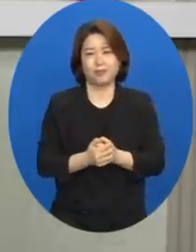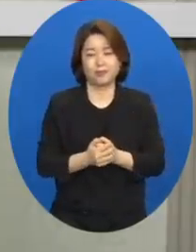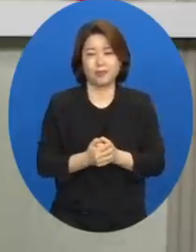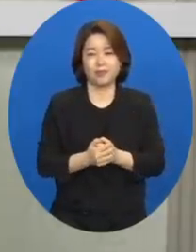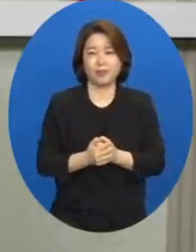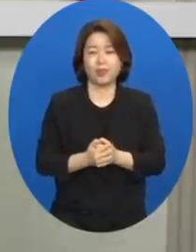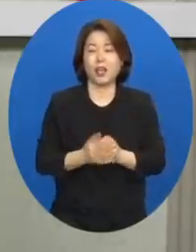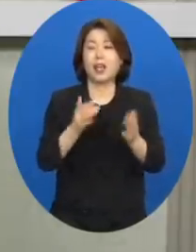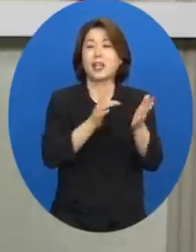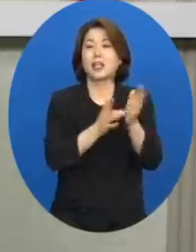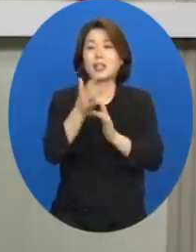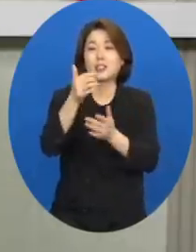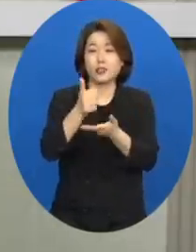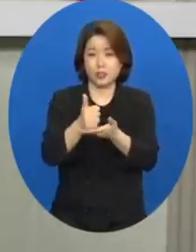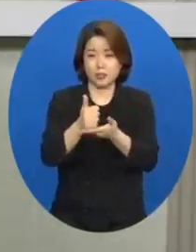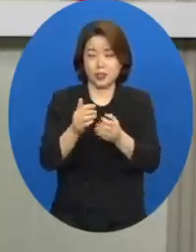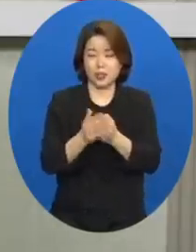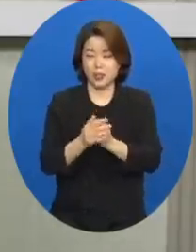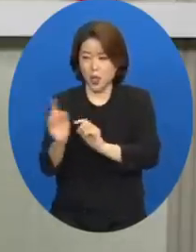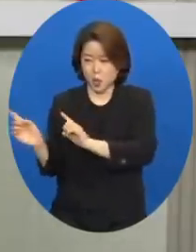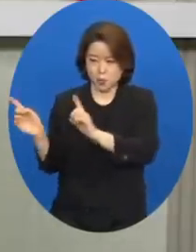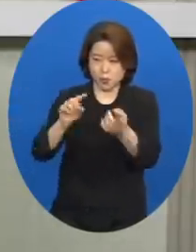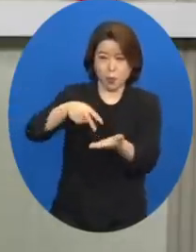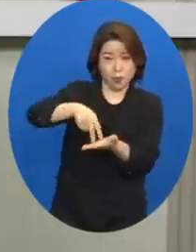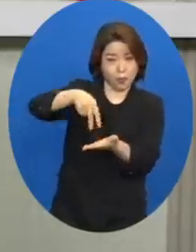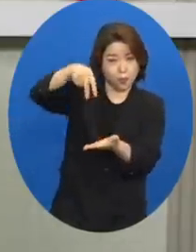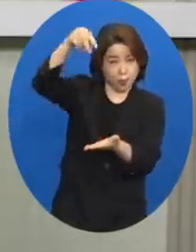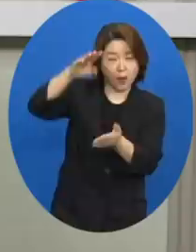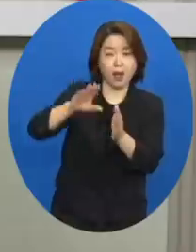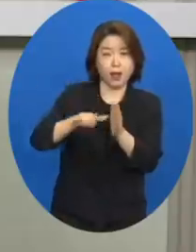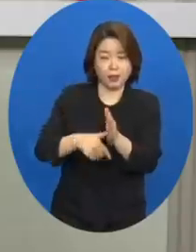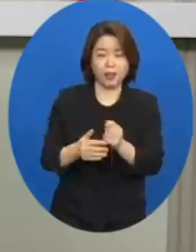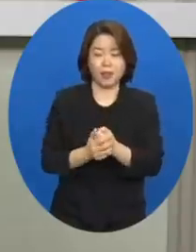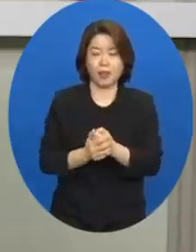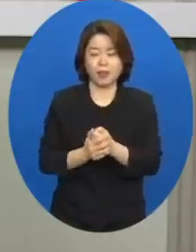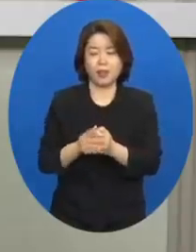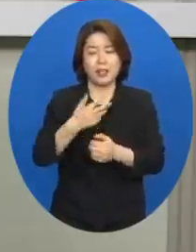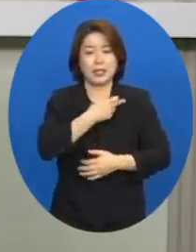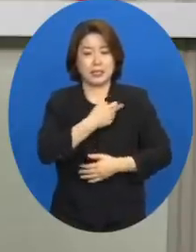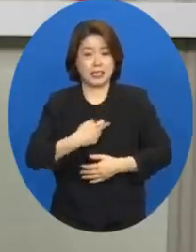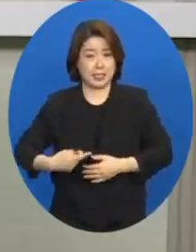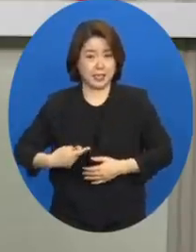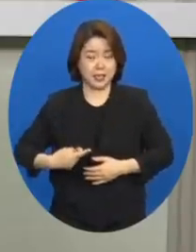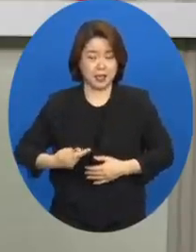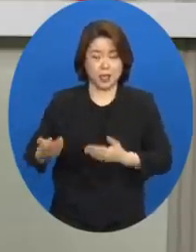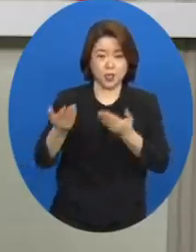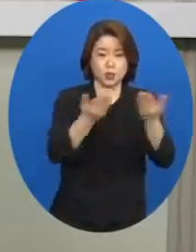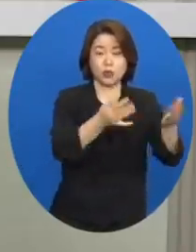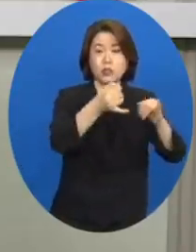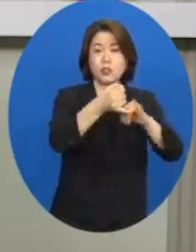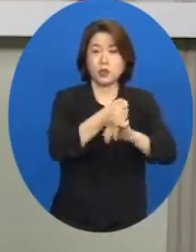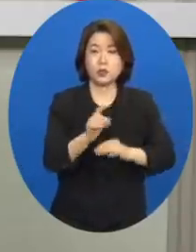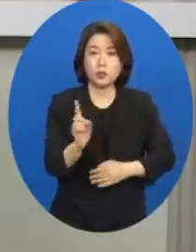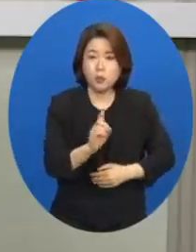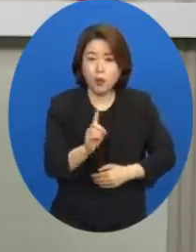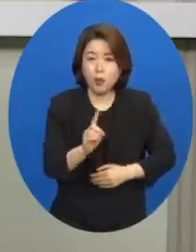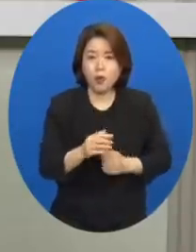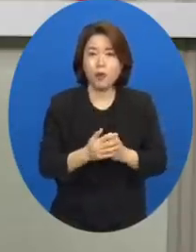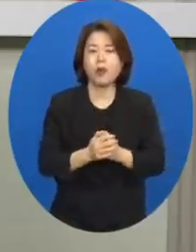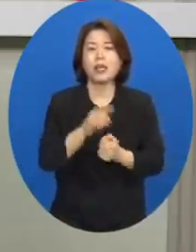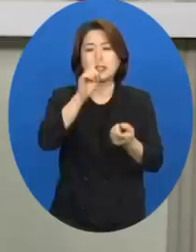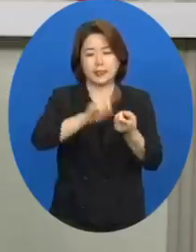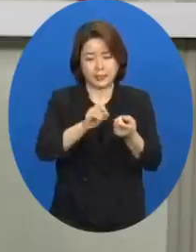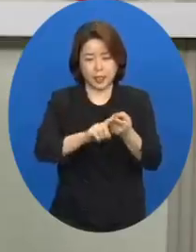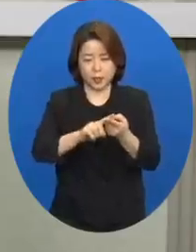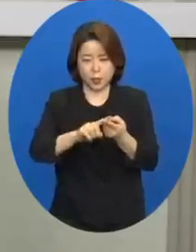예수님께서 부활 승천하신 일 때 그 때 제자들에게 주셨던 약속도 밤 그대로